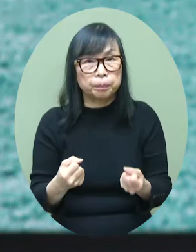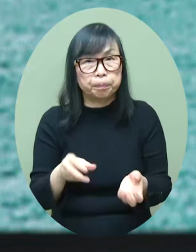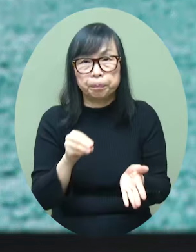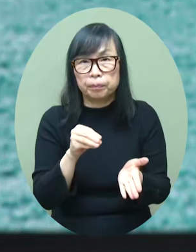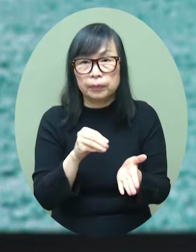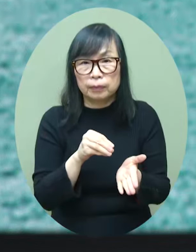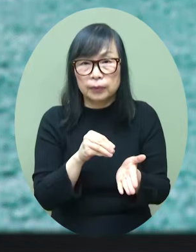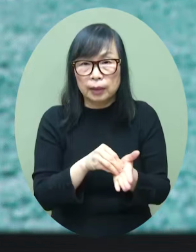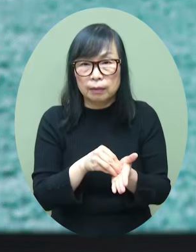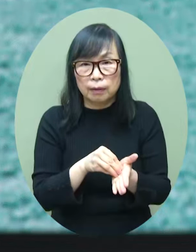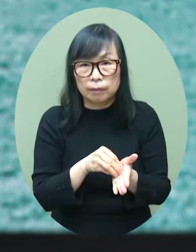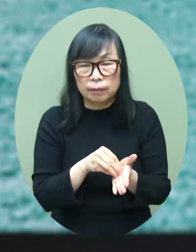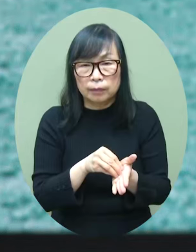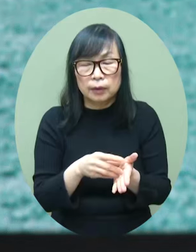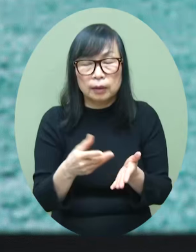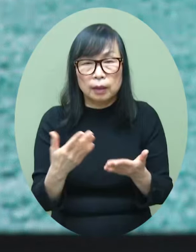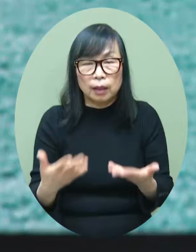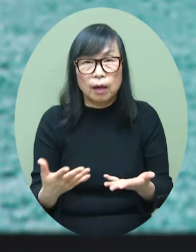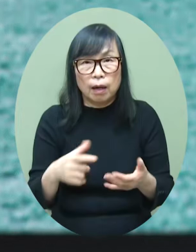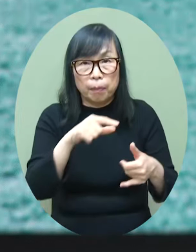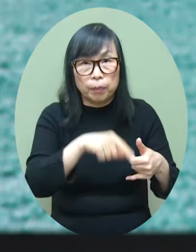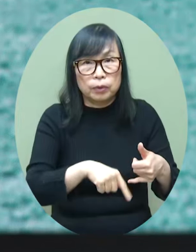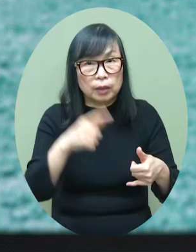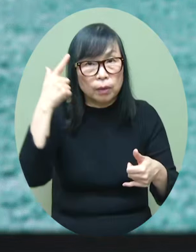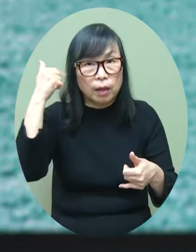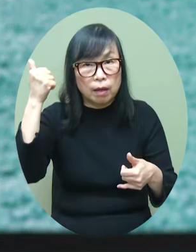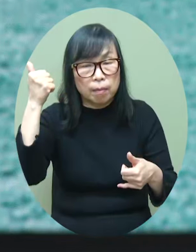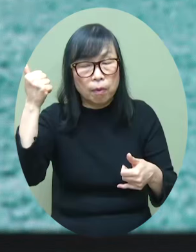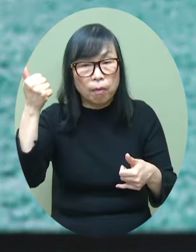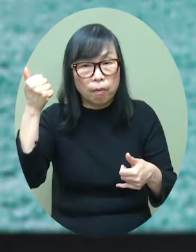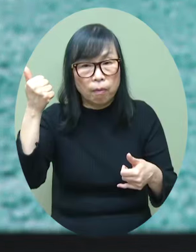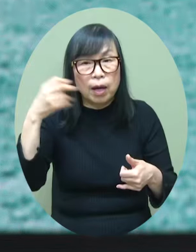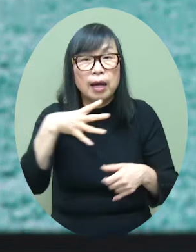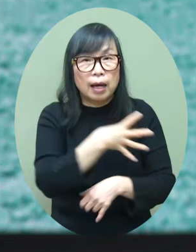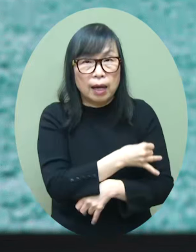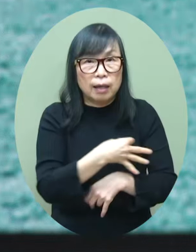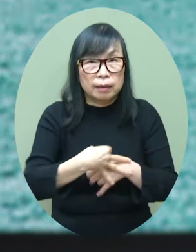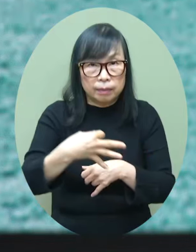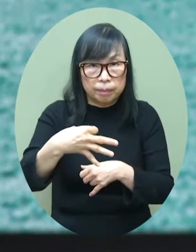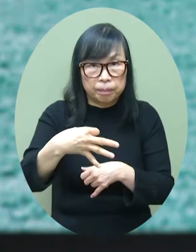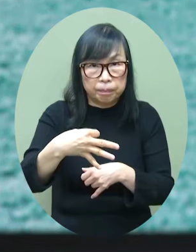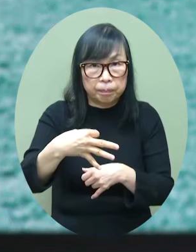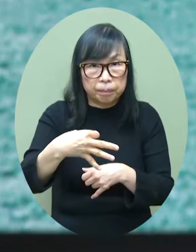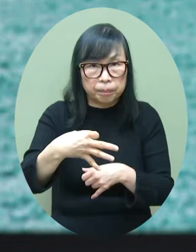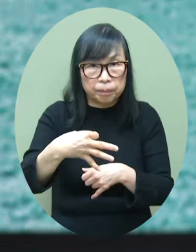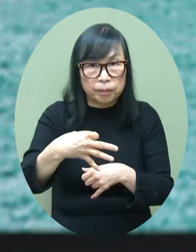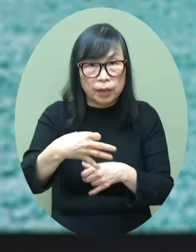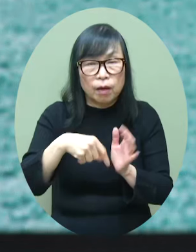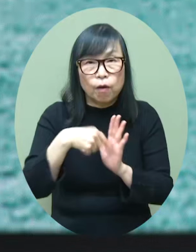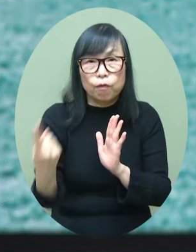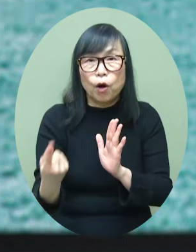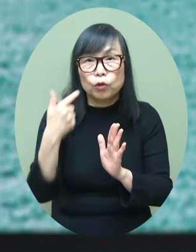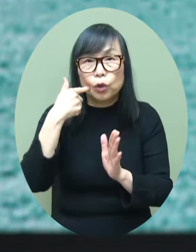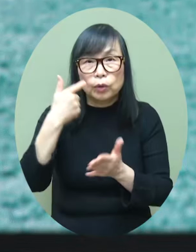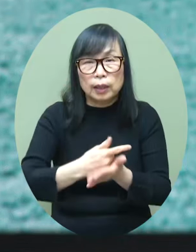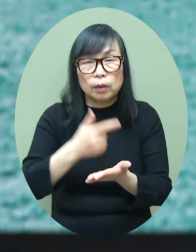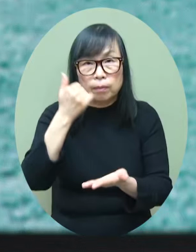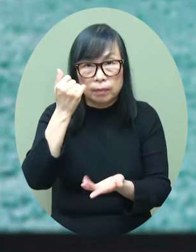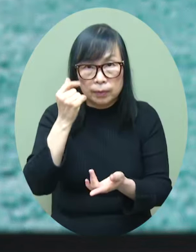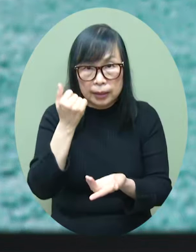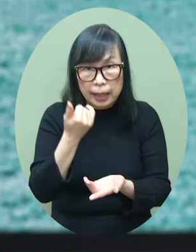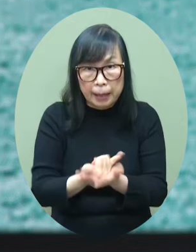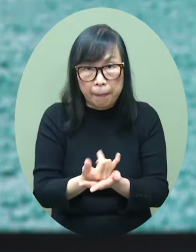要即係我哋本身咧都係希望咧就係、是、三針咧就係、是、預防重症同埋死亡嘅。